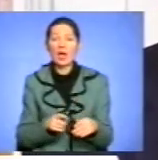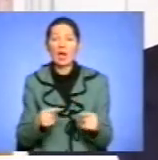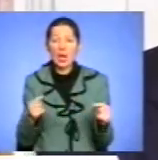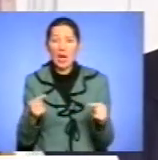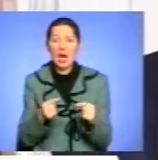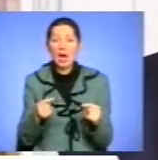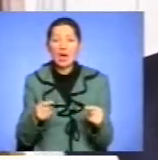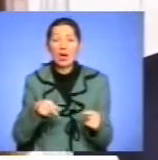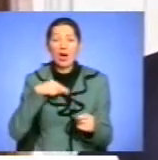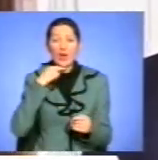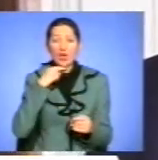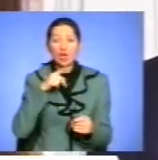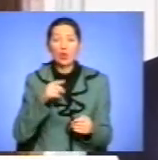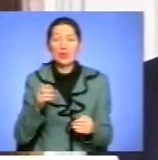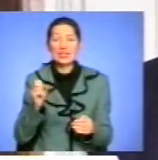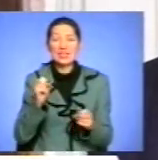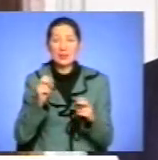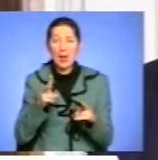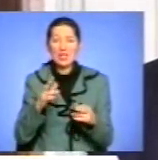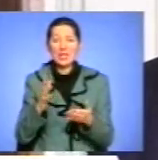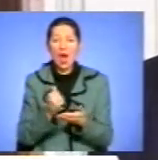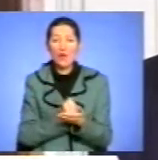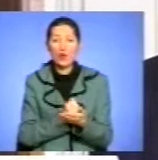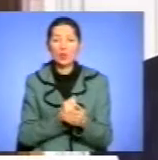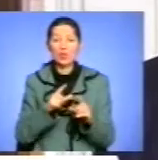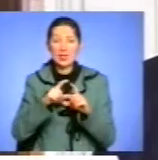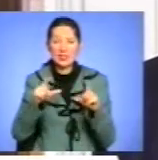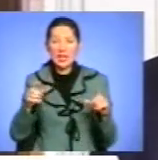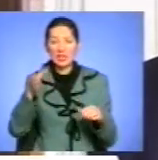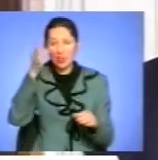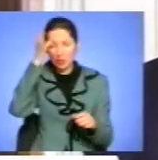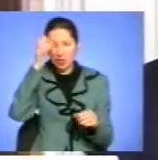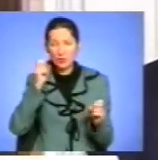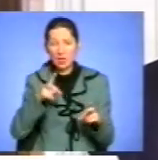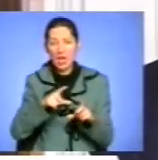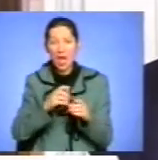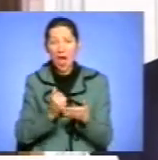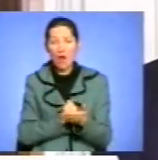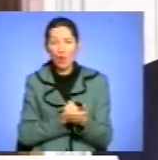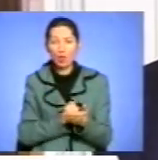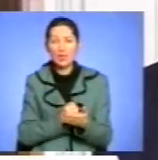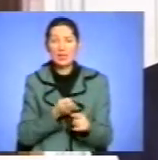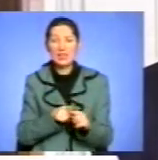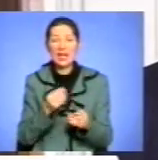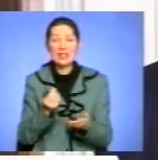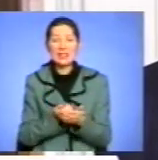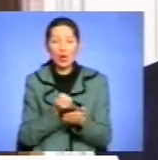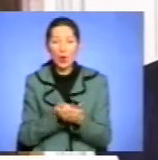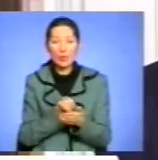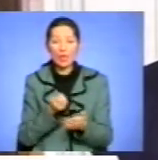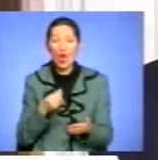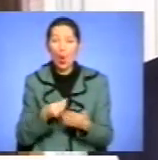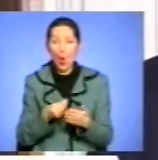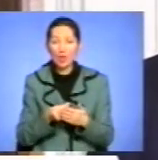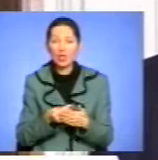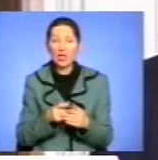зауважити, що спецфонд закладів освіти, спеціальний фонд, це, будемо говорити так, зароблені кошти закладів освіти, в